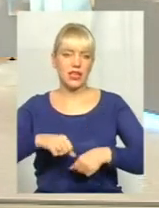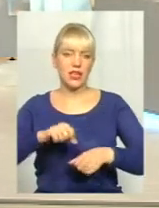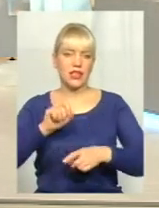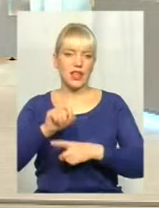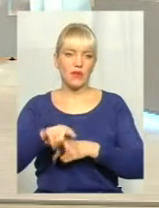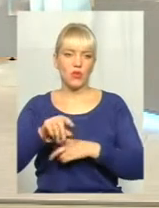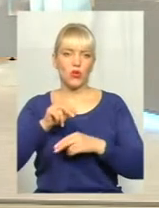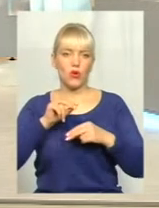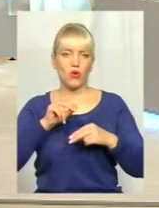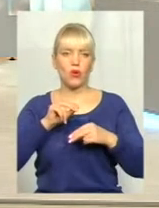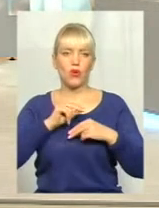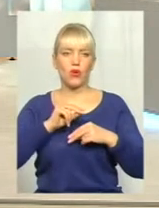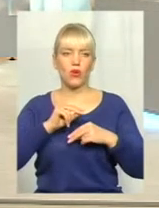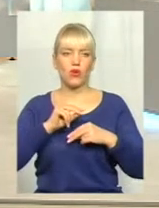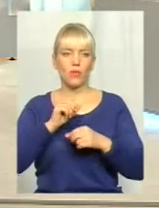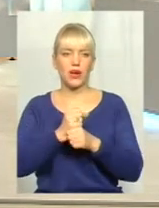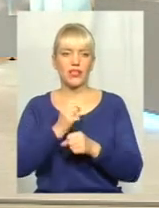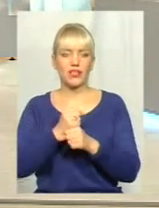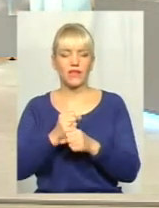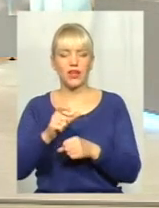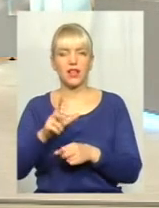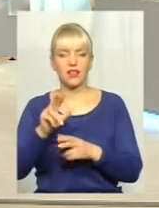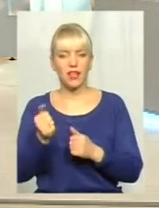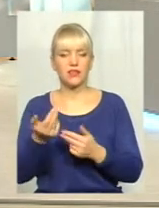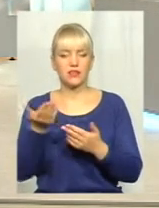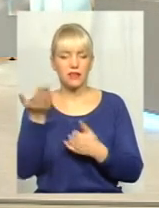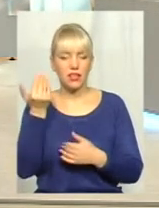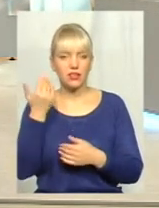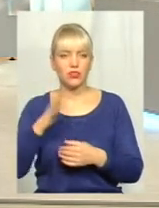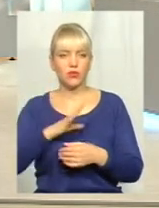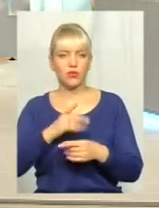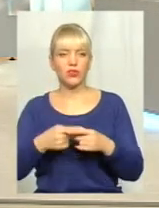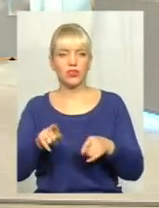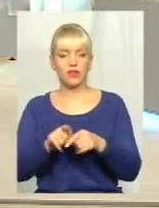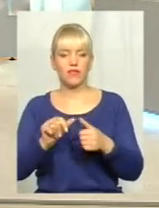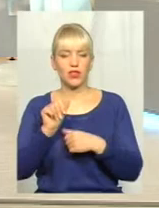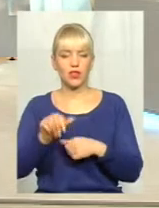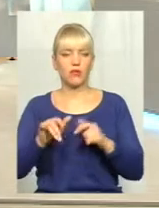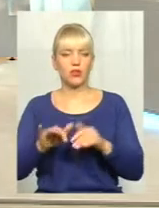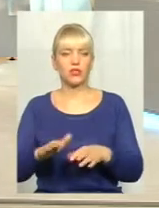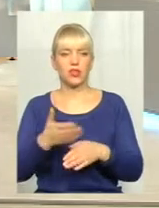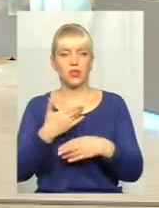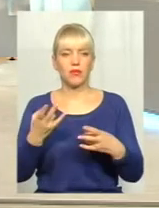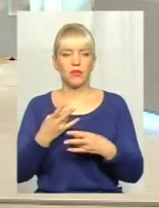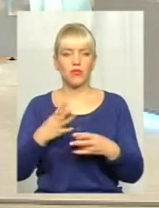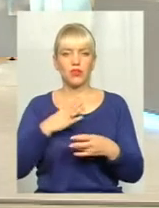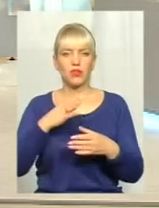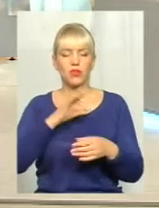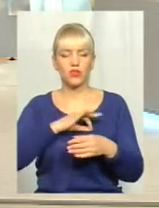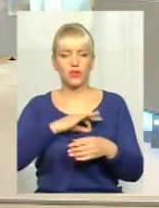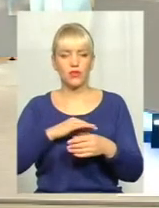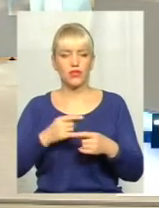Дійсно, раніше, наприклад, була дієва процедура, виключно ми мали користуватися в своїй практиці